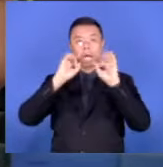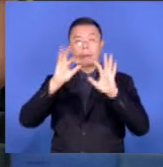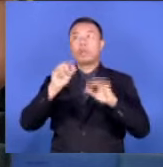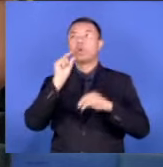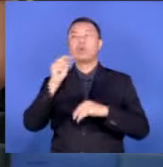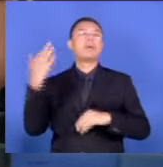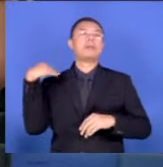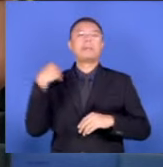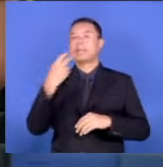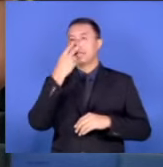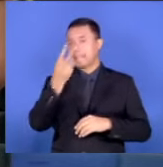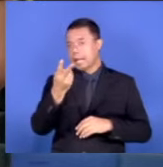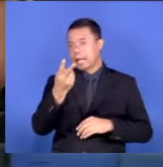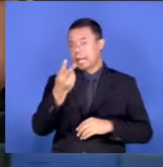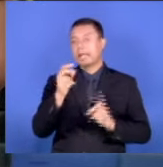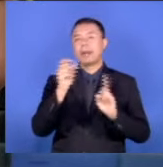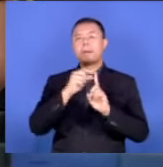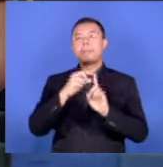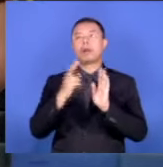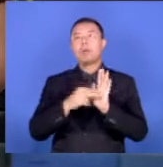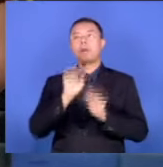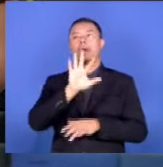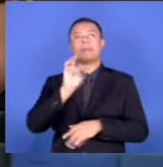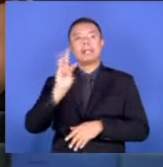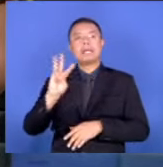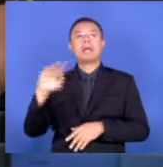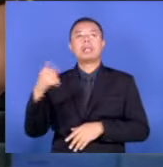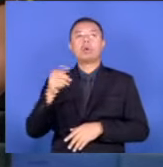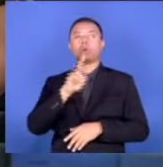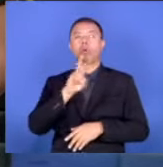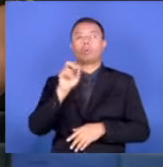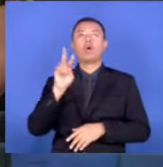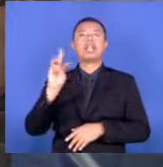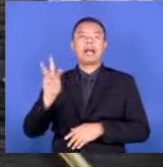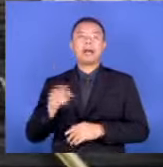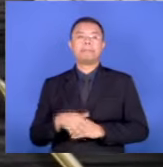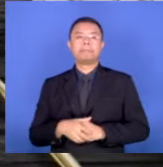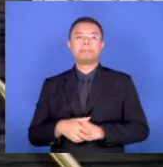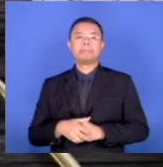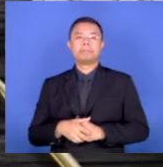Berikut poin-poin yang diatur dalam PP nomor 53 tahun 2023.